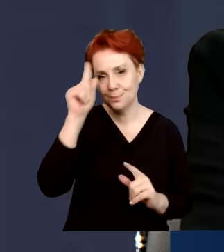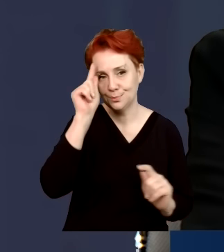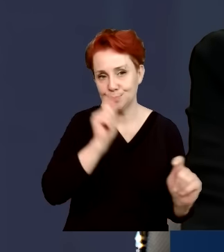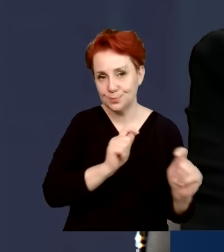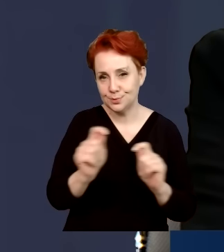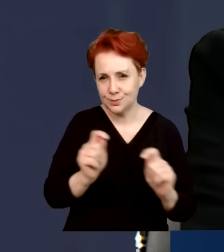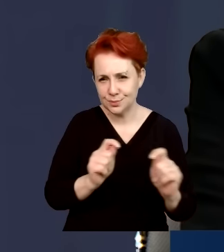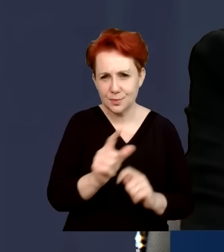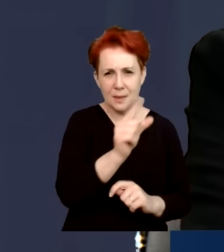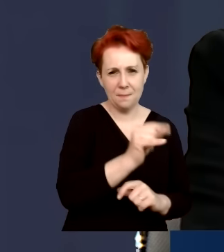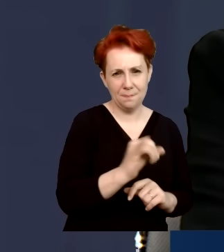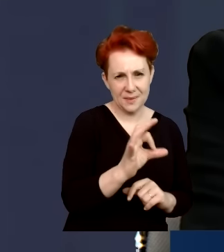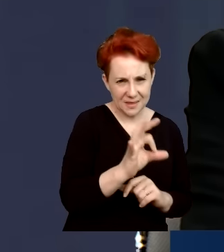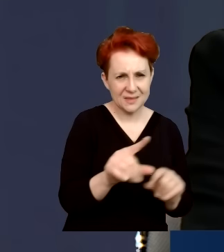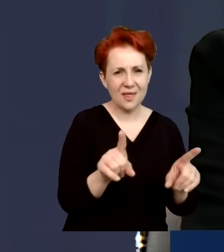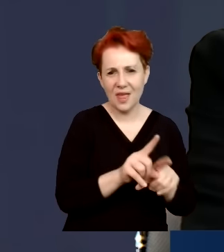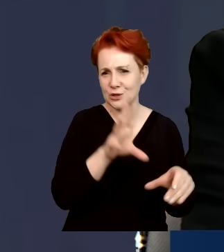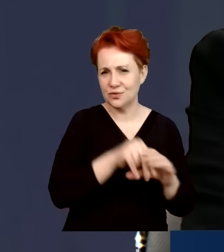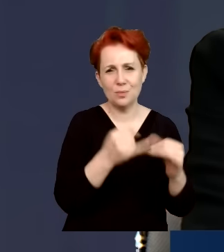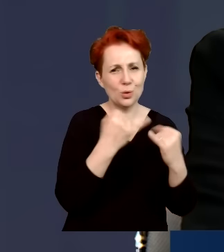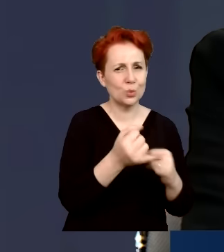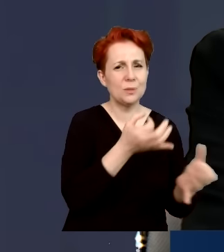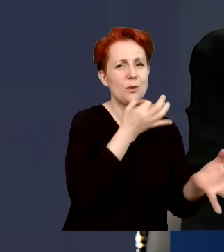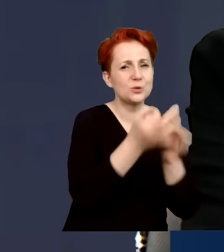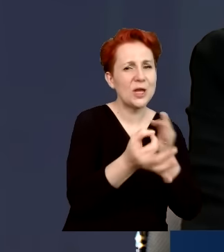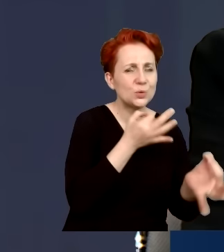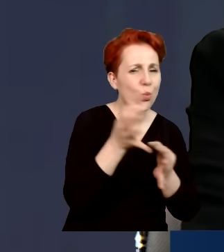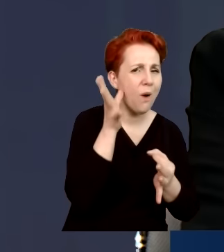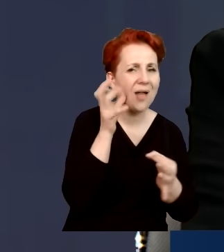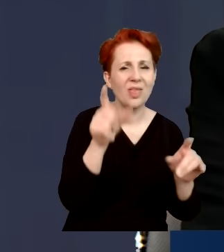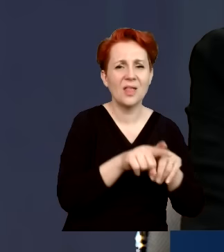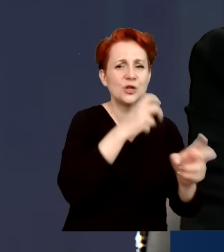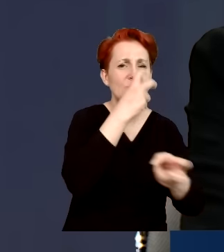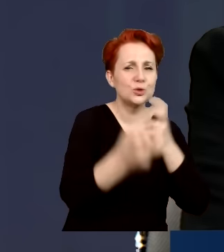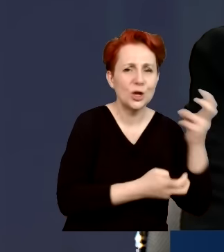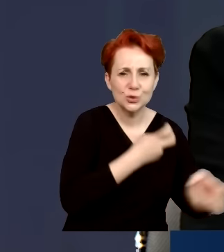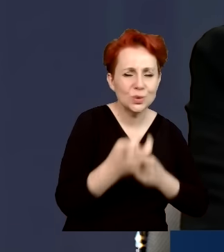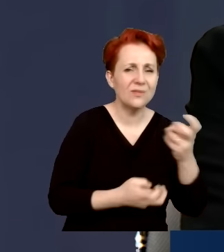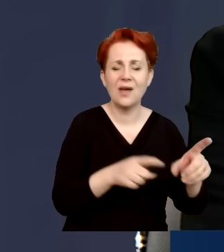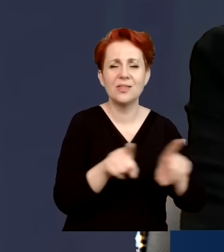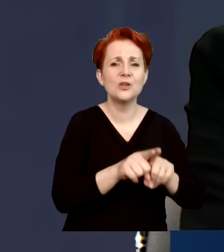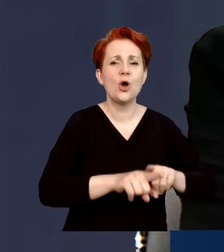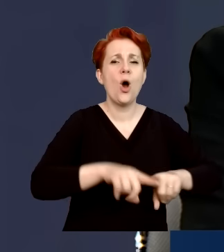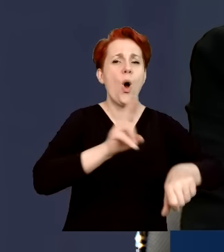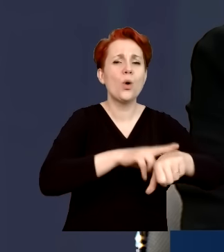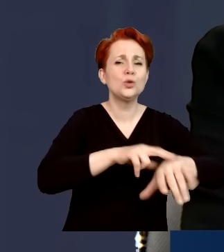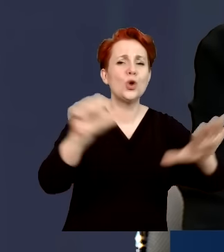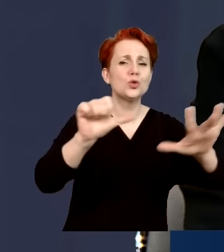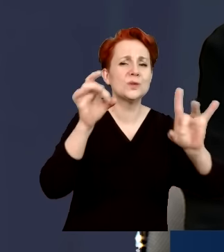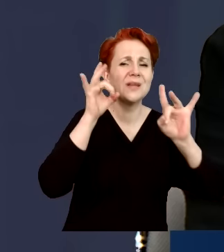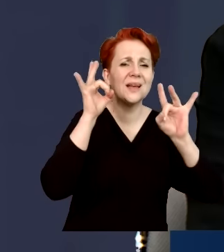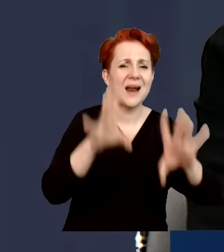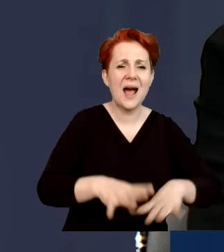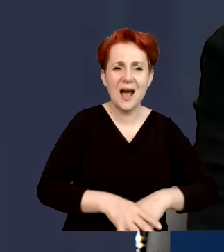Prawo i Sprawiedliwość też miało na koncie różnego rodzaju przesłuchania, przeszukiwania odwiedziny o 6 rano. To jest Pani jednak nie, niestety